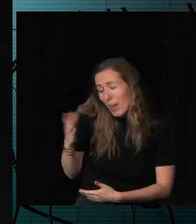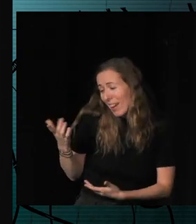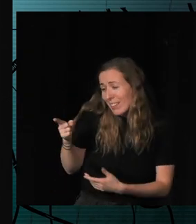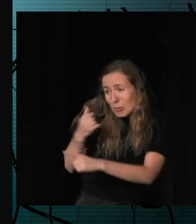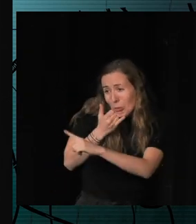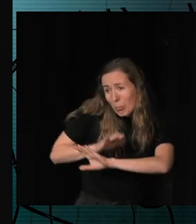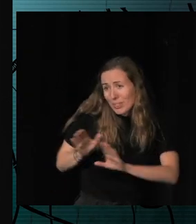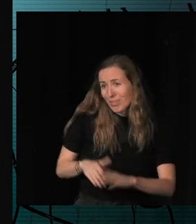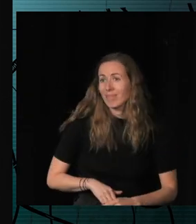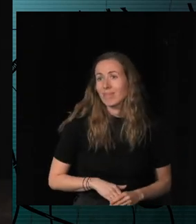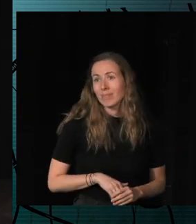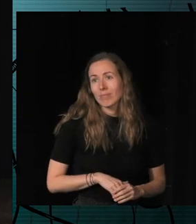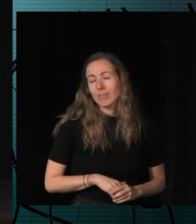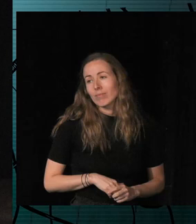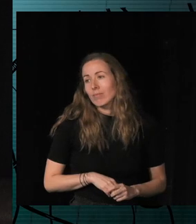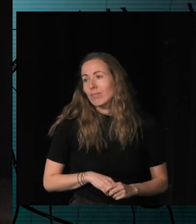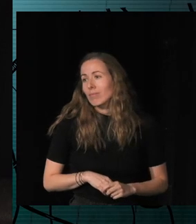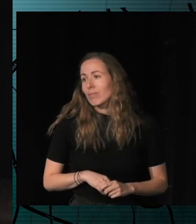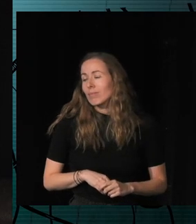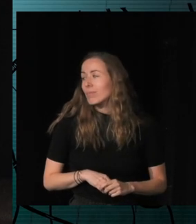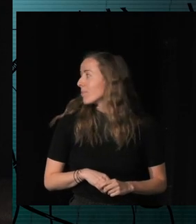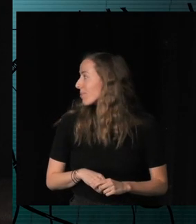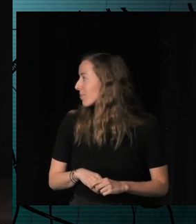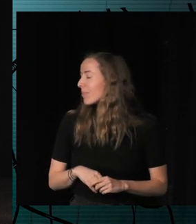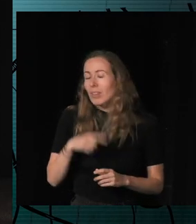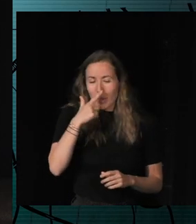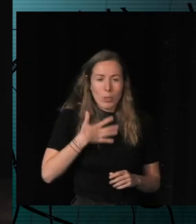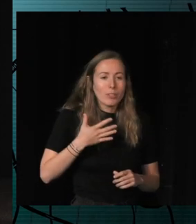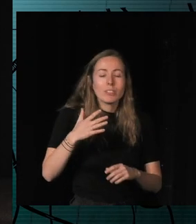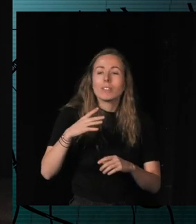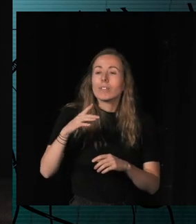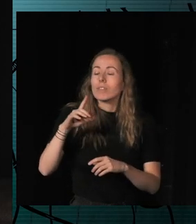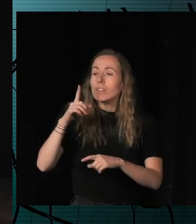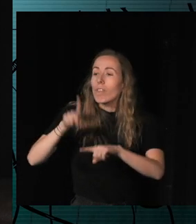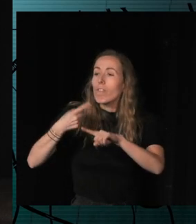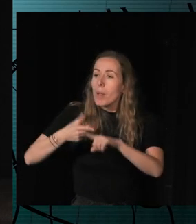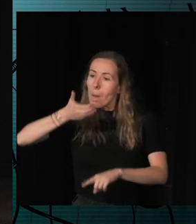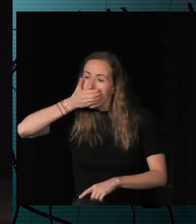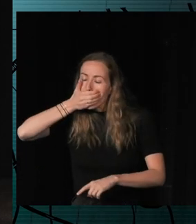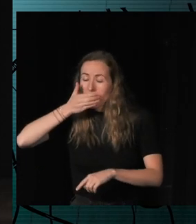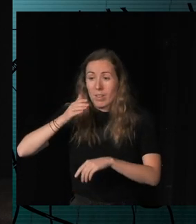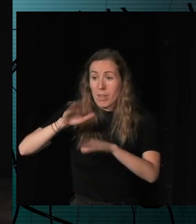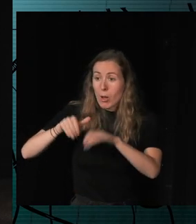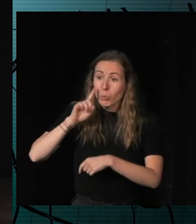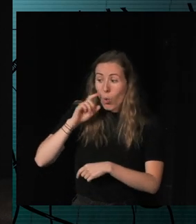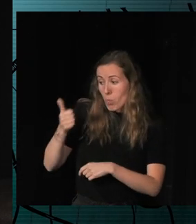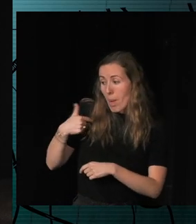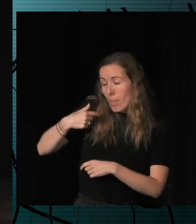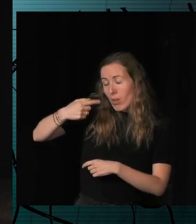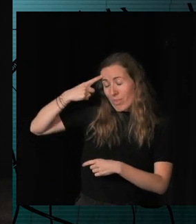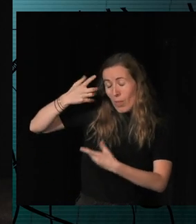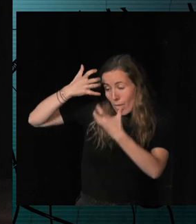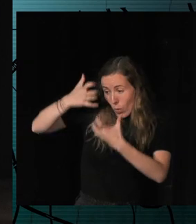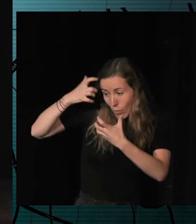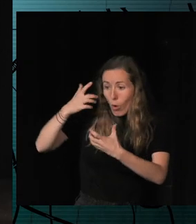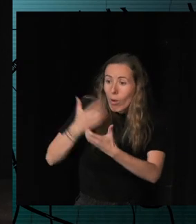je mais je pense que si silenttil fonctionne avec ses personnages c'est que lui il s'est jamais dit je vais faire un film féministe déjà c'était à l'époque aussi peut-être moins